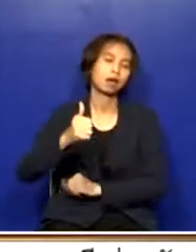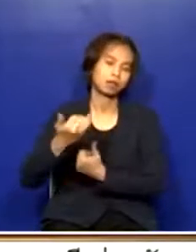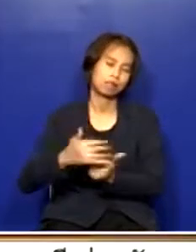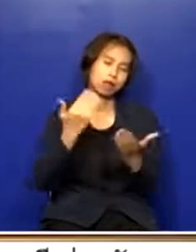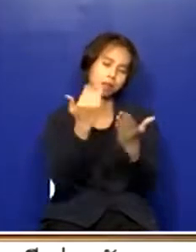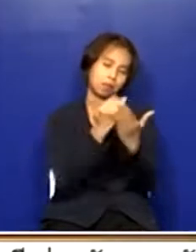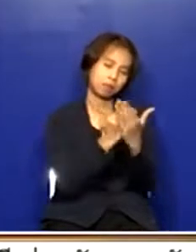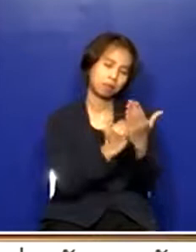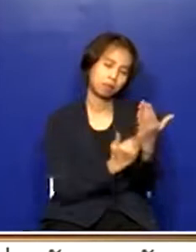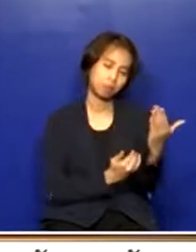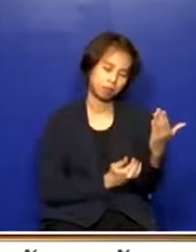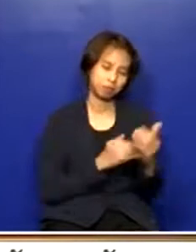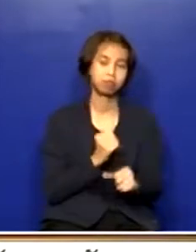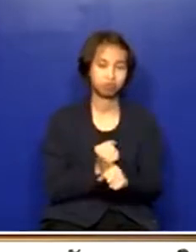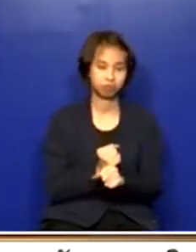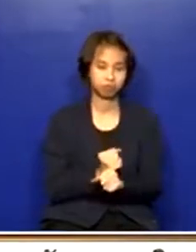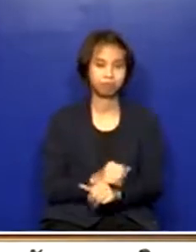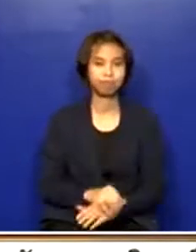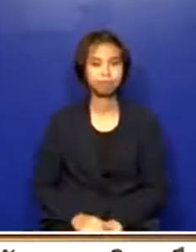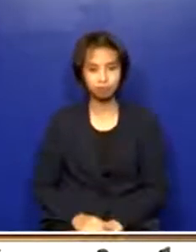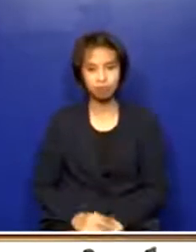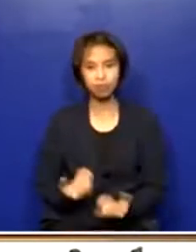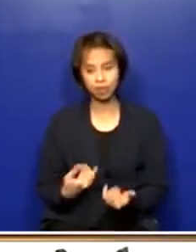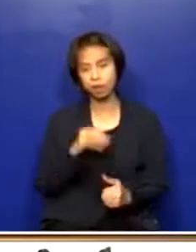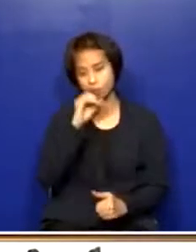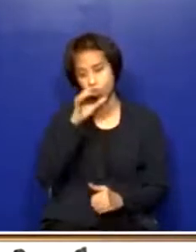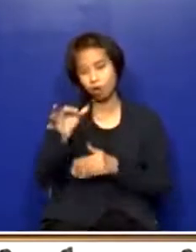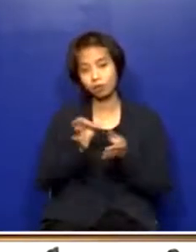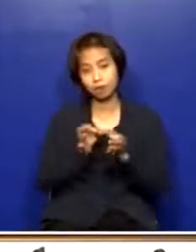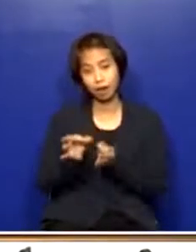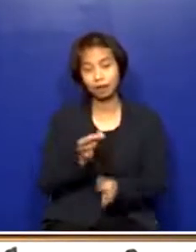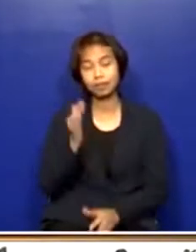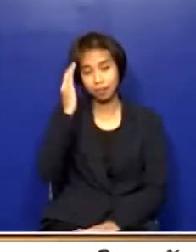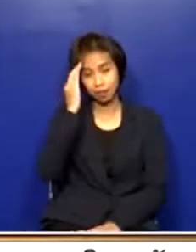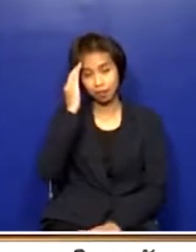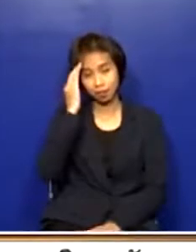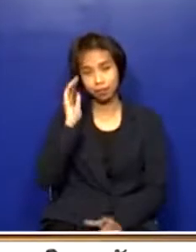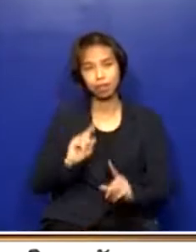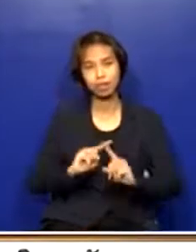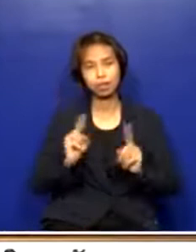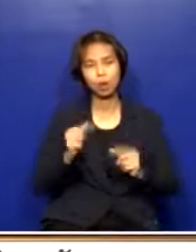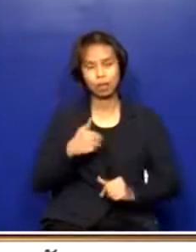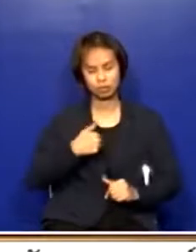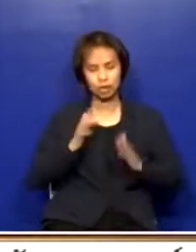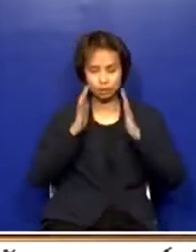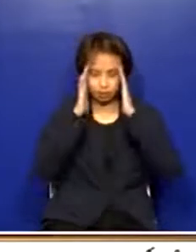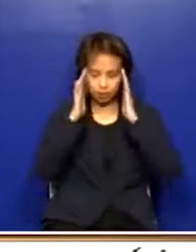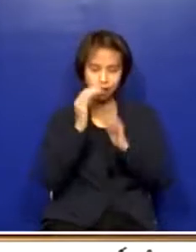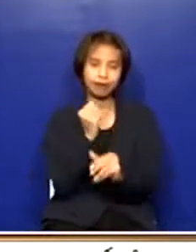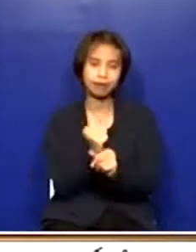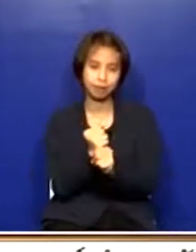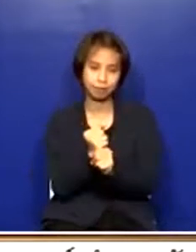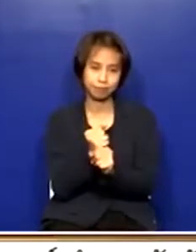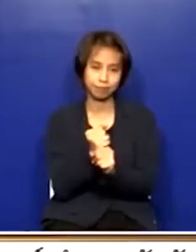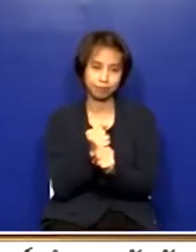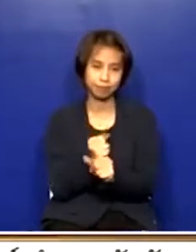ตวห เม่านในขนานี้ ตง้า ถ vaccinesแล้วก็อยากจการเป